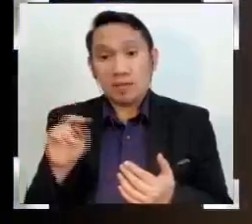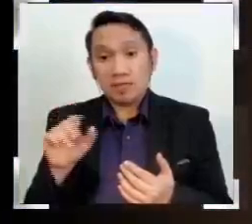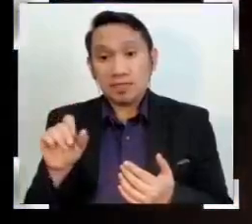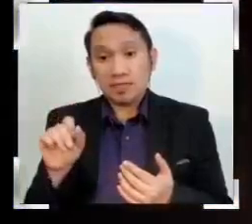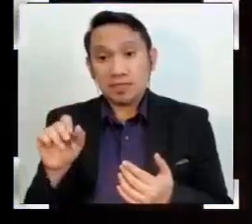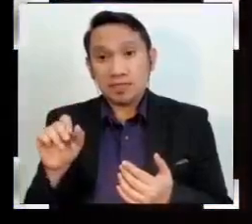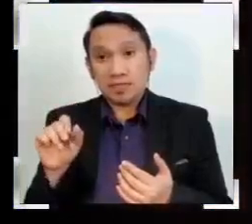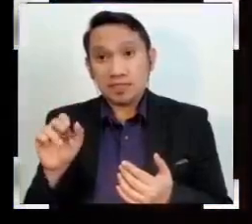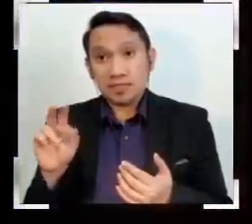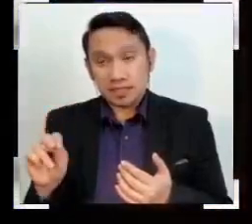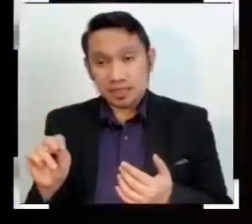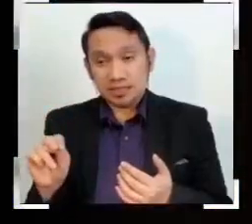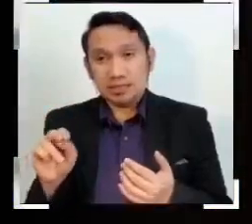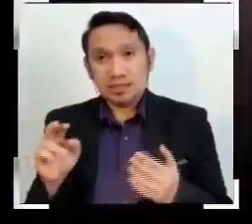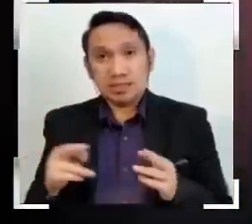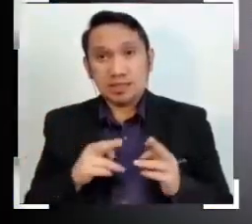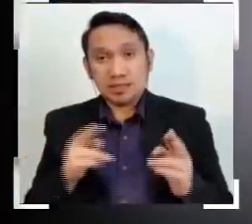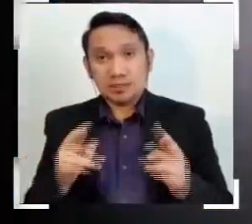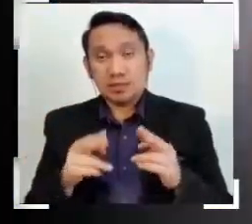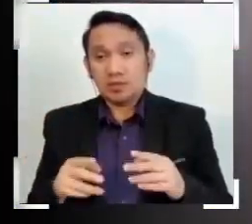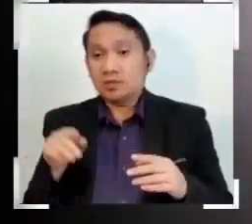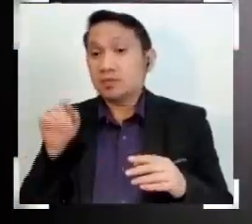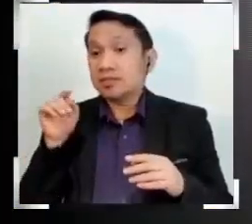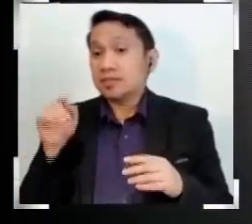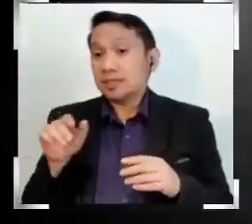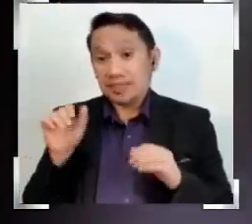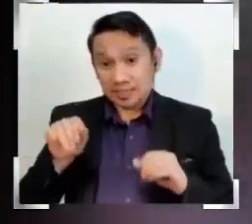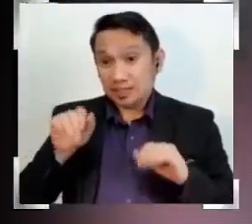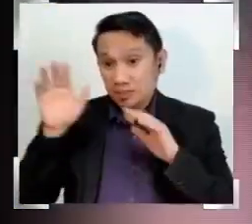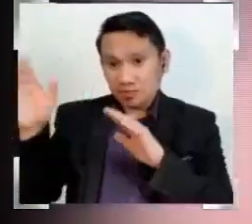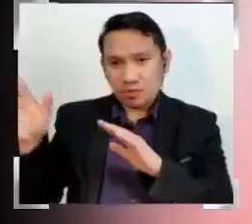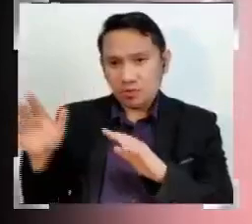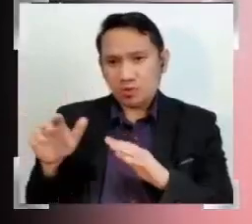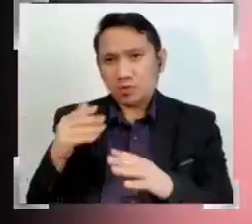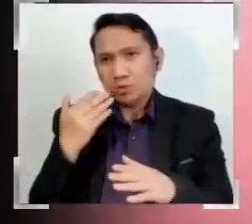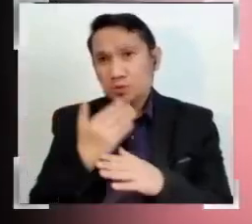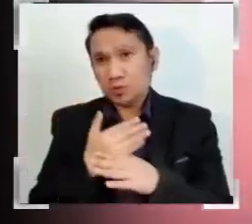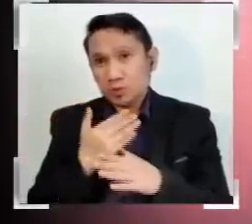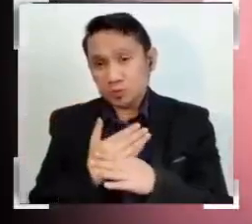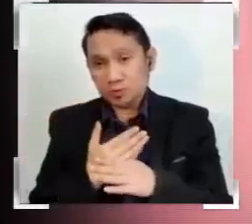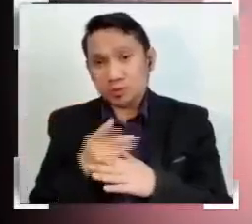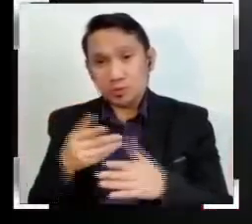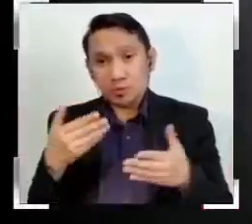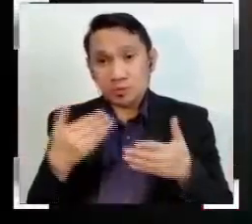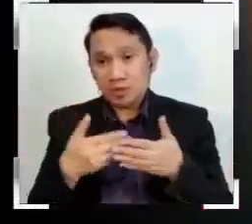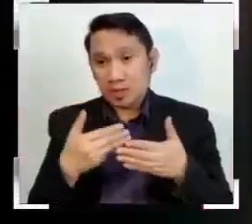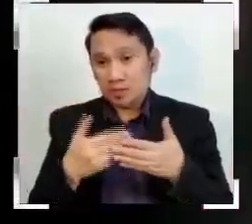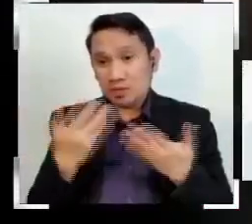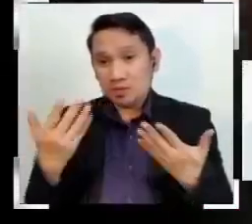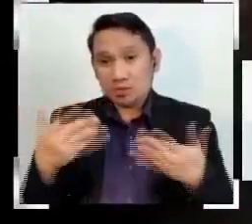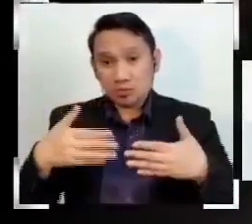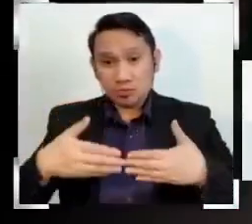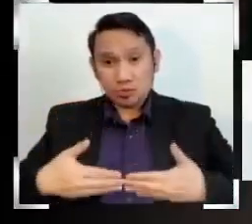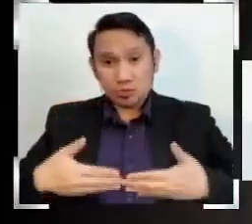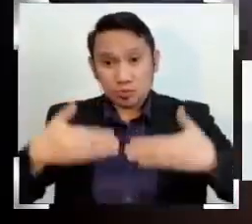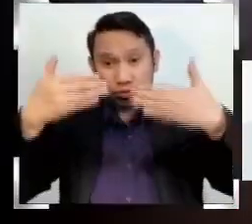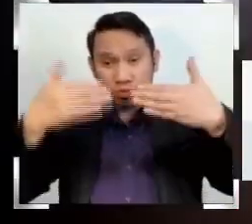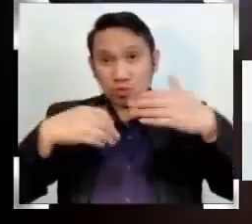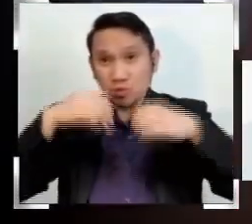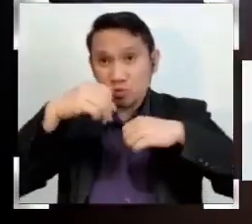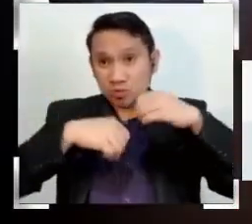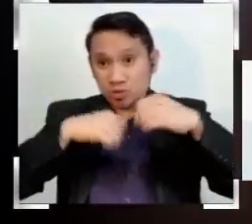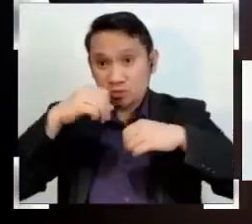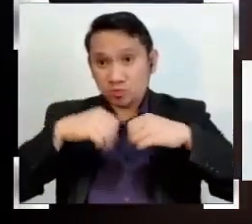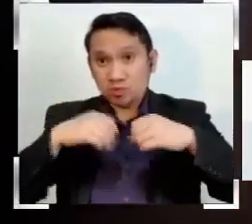Pero sa Antipolo City, hindi lang basta perwisyo ang dulot ng masamang panahon para sa mga nakatira malapit sa gumuhong pader ng isang construction site kagabi.